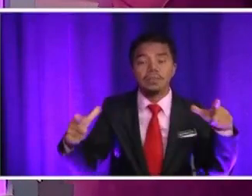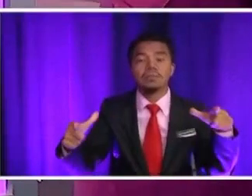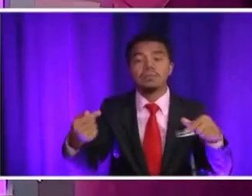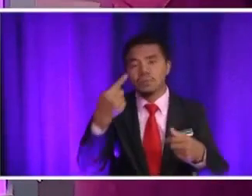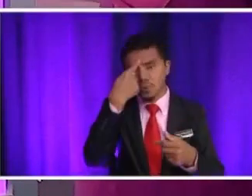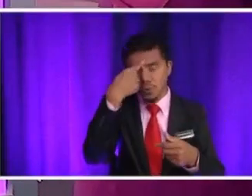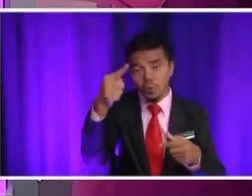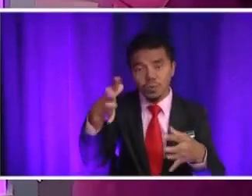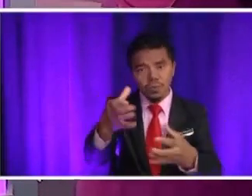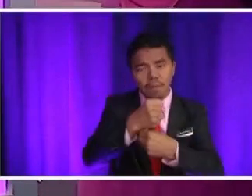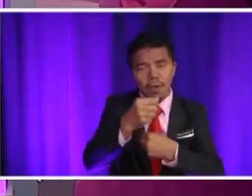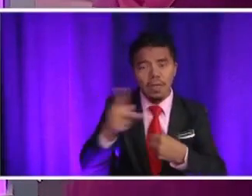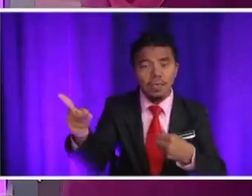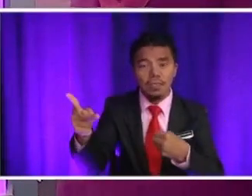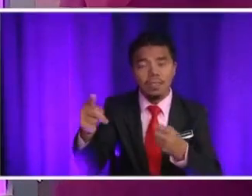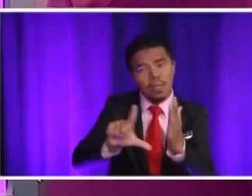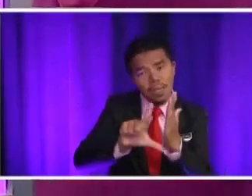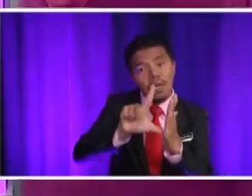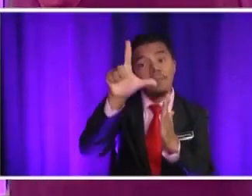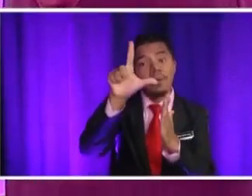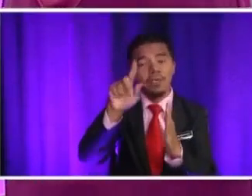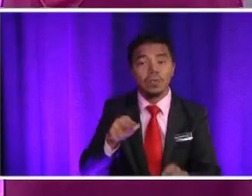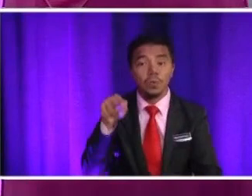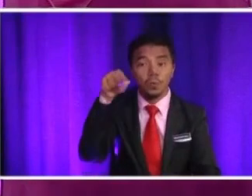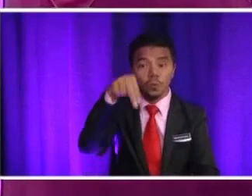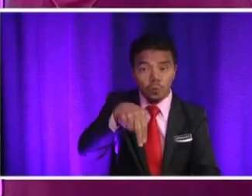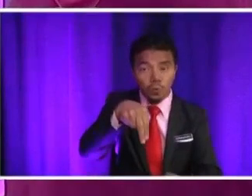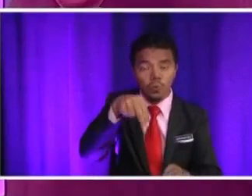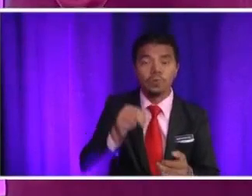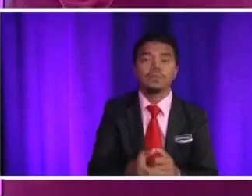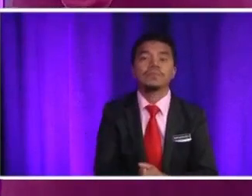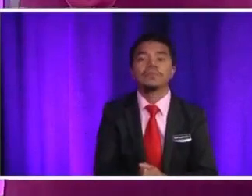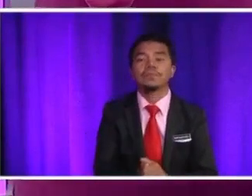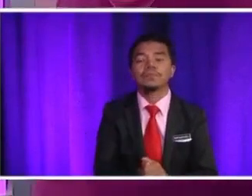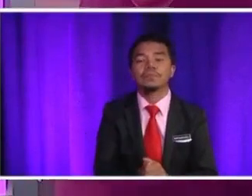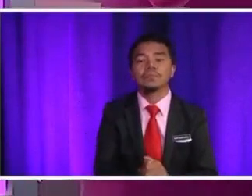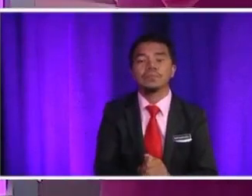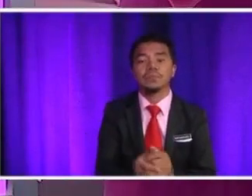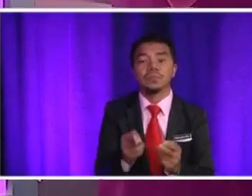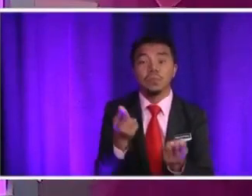mendapat lebih keuntungan. Jadi usahawan ni dia lebih kepada dia create satu barang